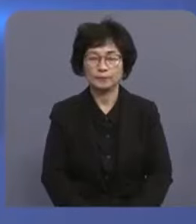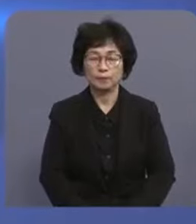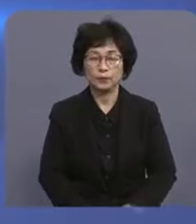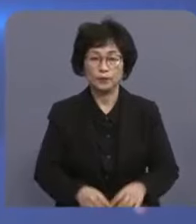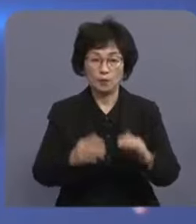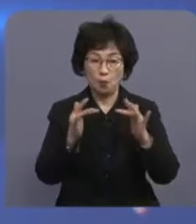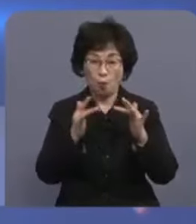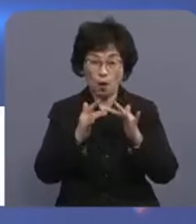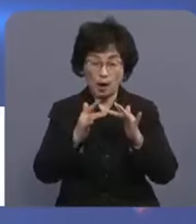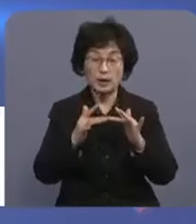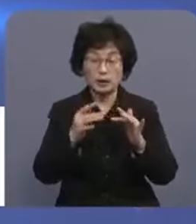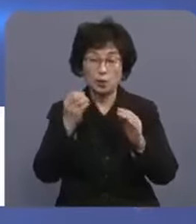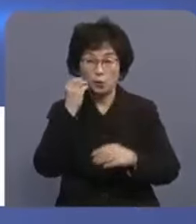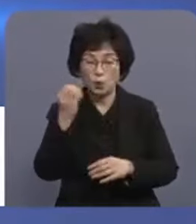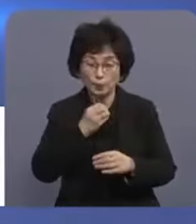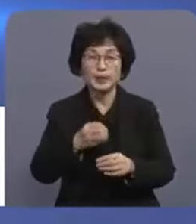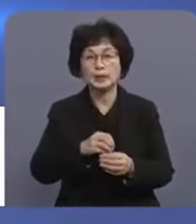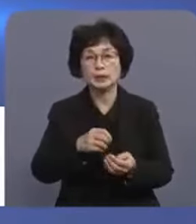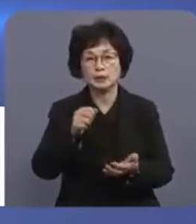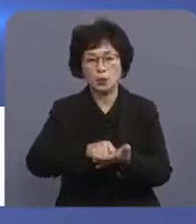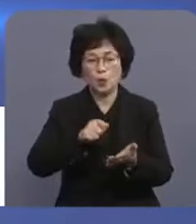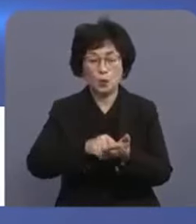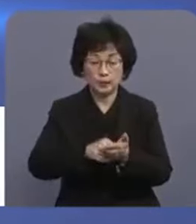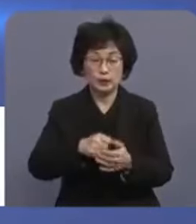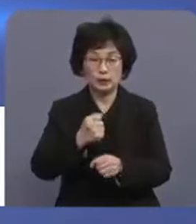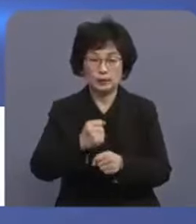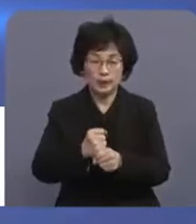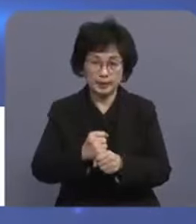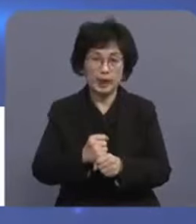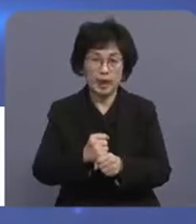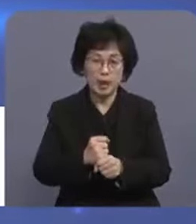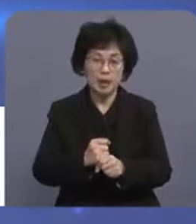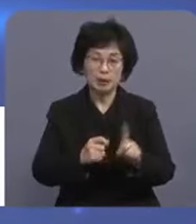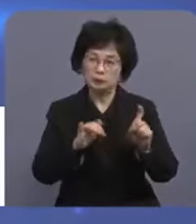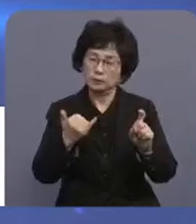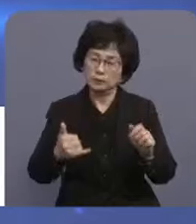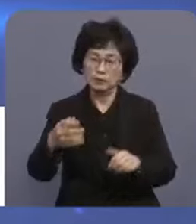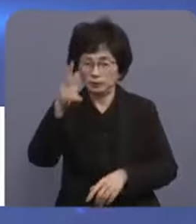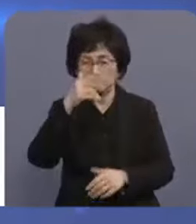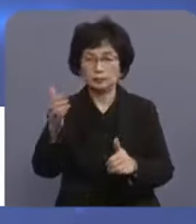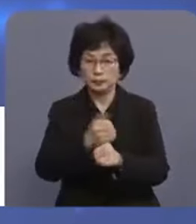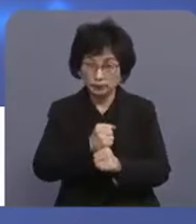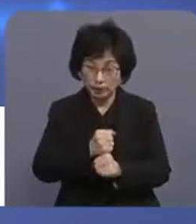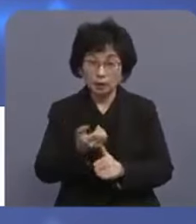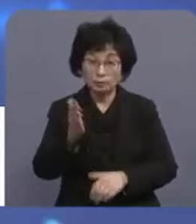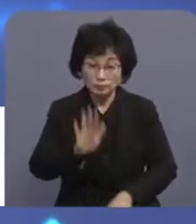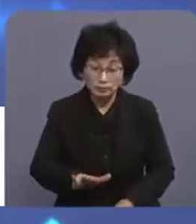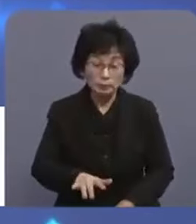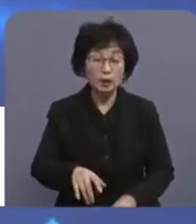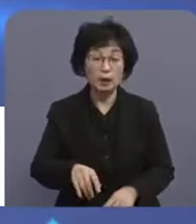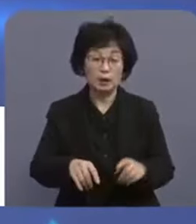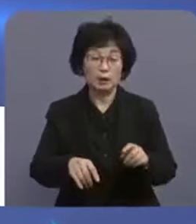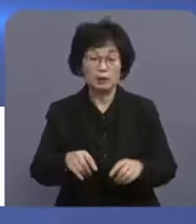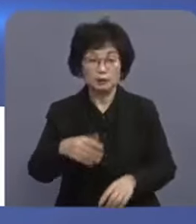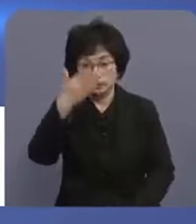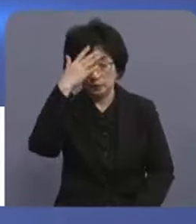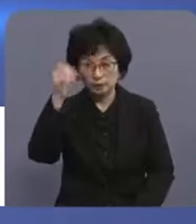온라인 불법 도박 사이트를 만들어 운영해온 일당 10여 명이 경찰에 붙잡혔습니다. 그런데 잡고 보니 이 일당의